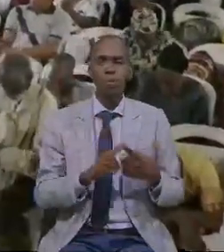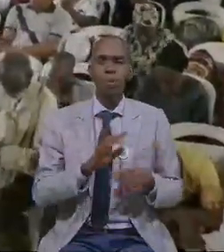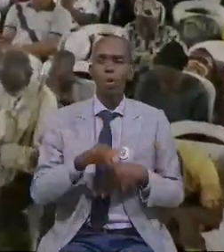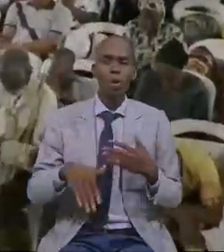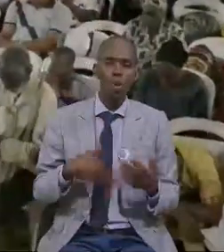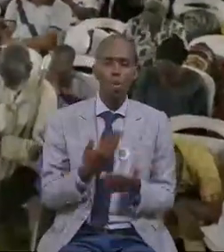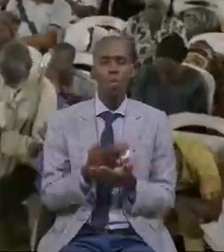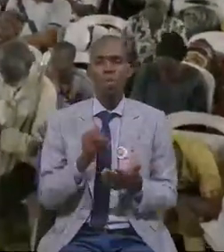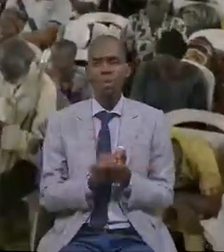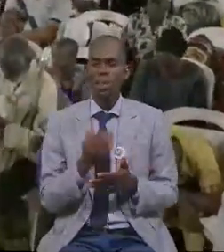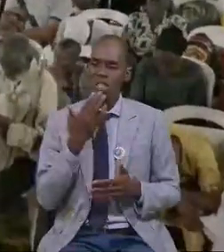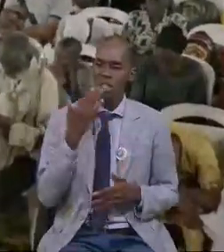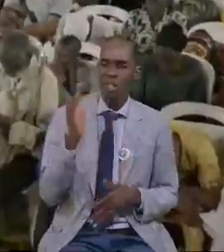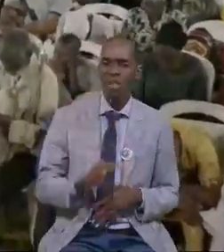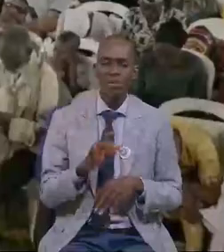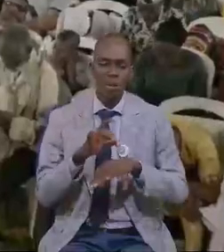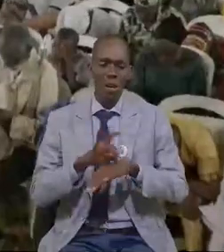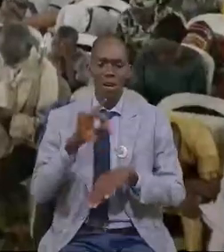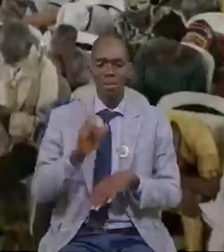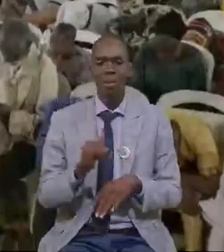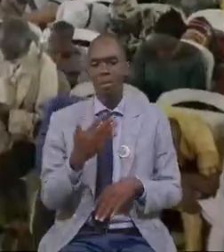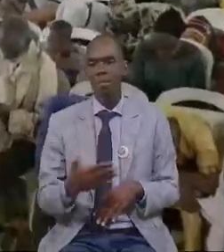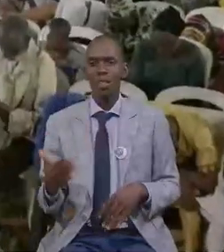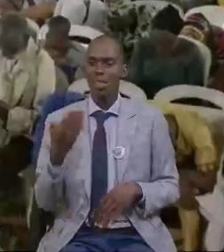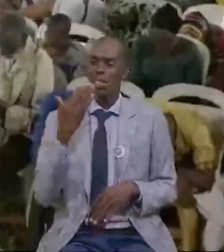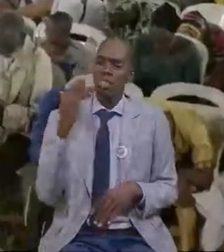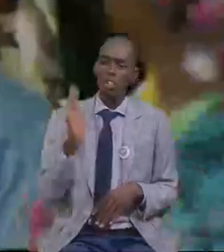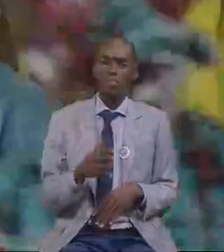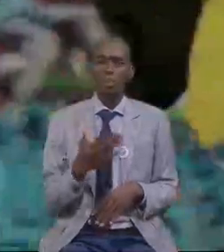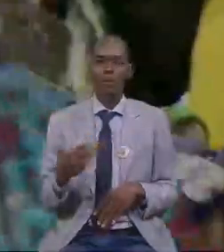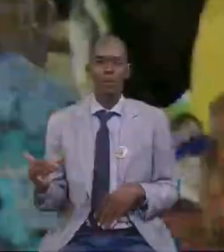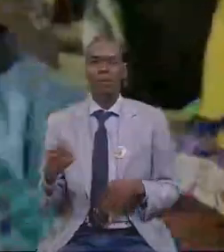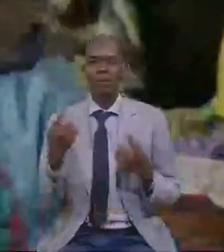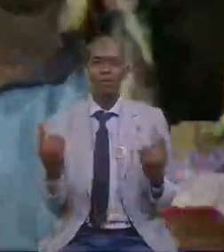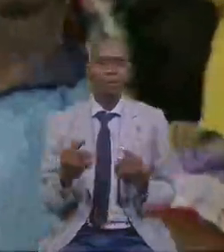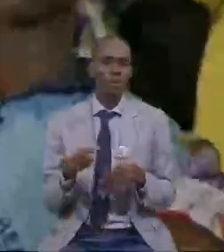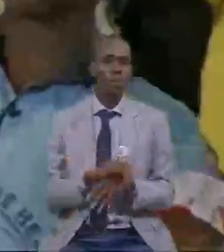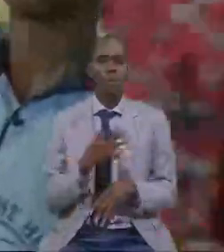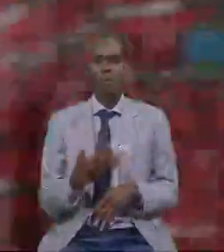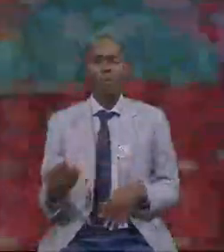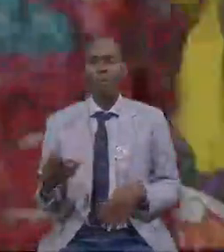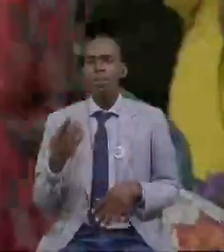Je ne vais plus me plonger dans ces choses mauvaises, dans ces choses